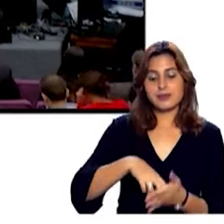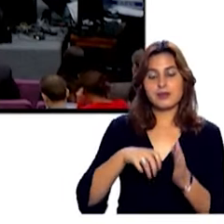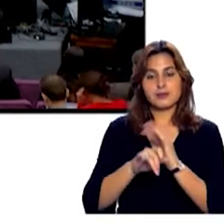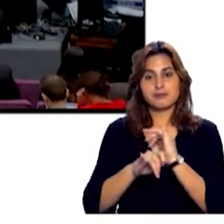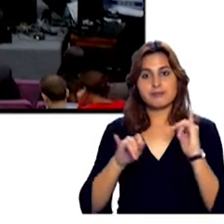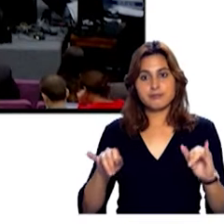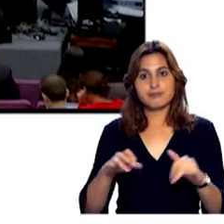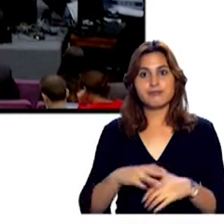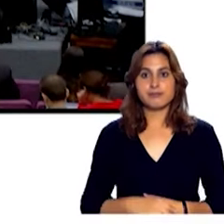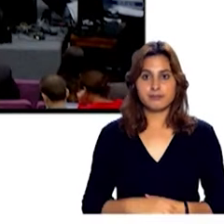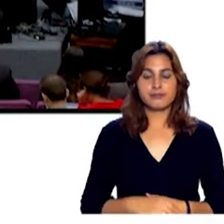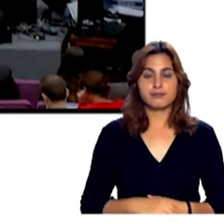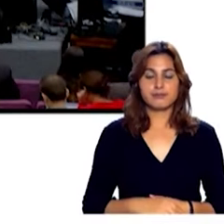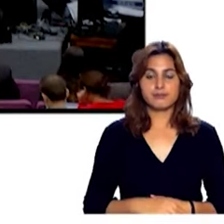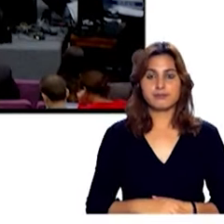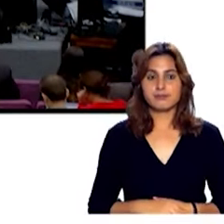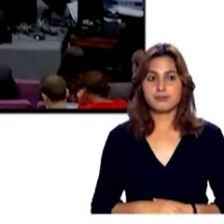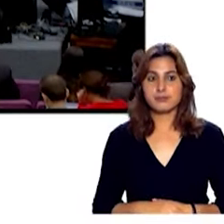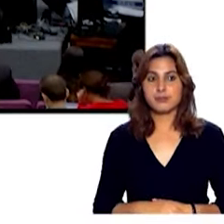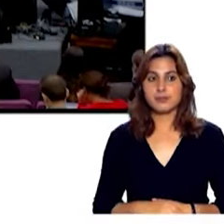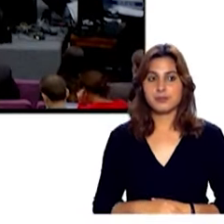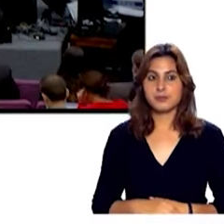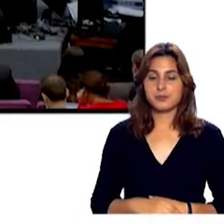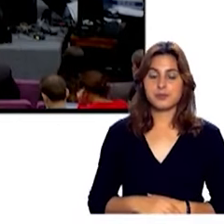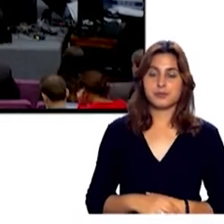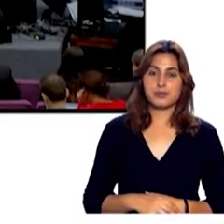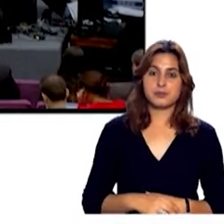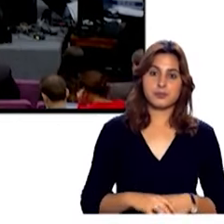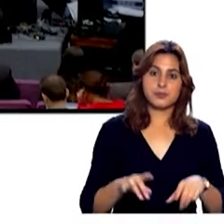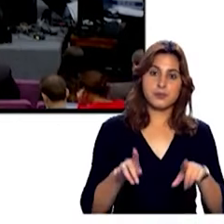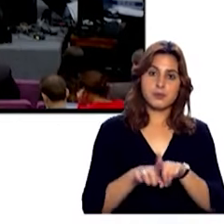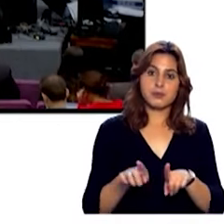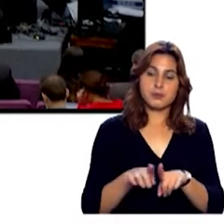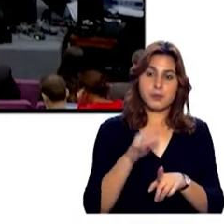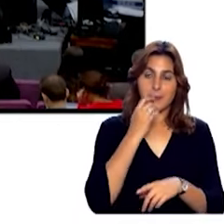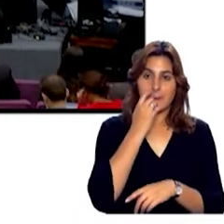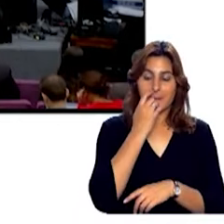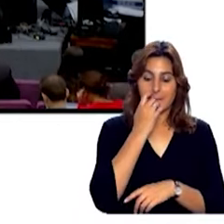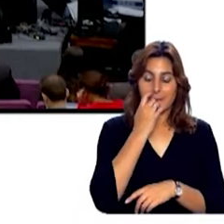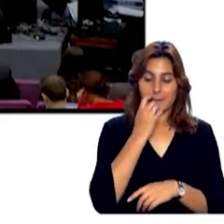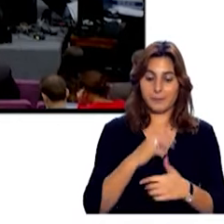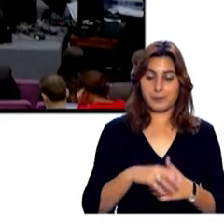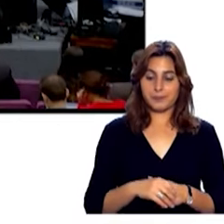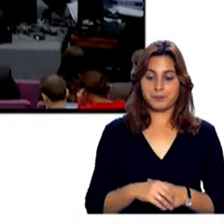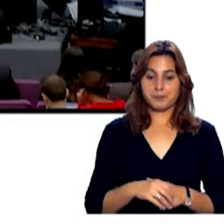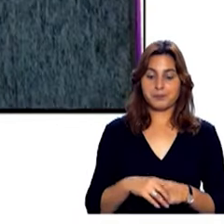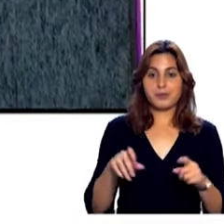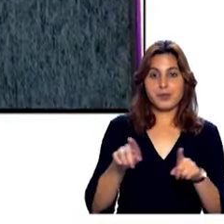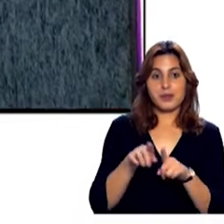formale e cos acquisisce autorità di cosa giudicata